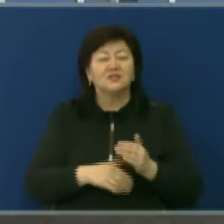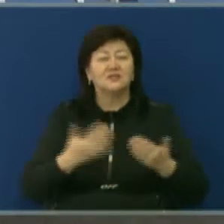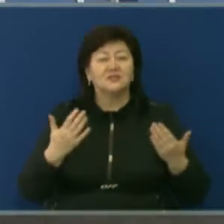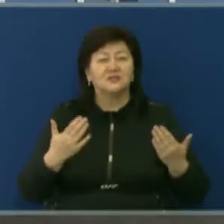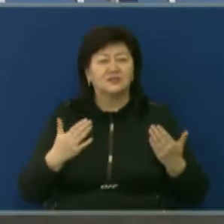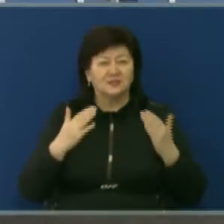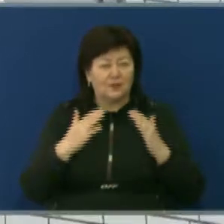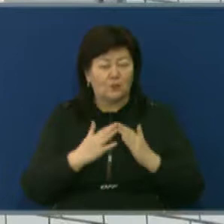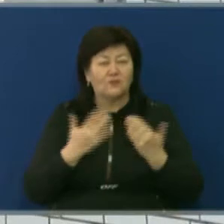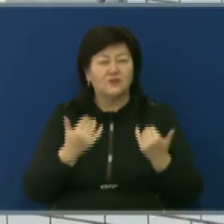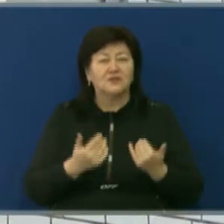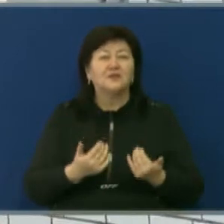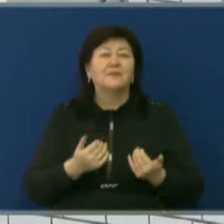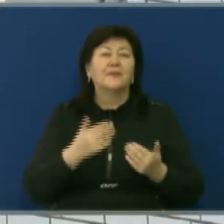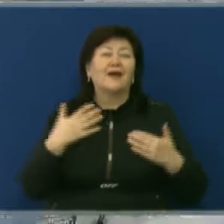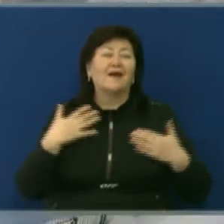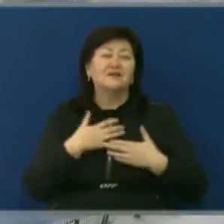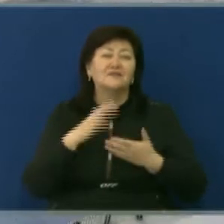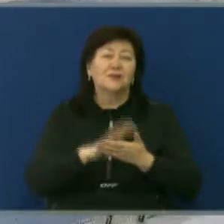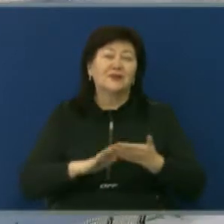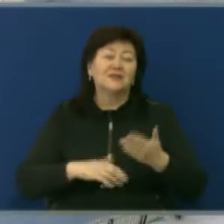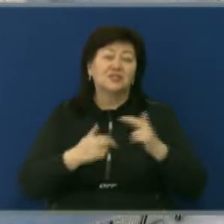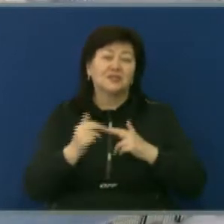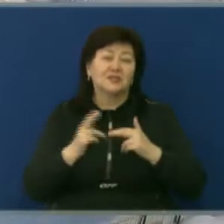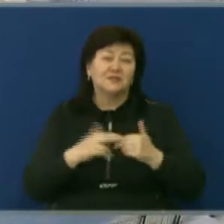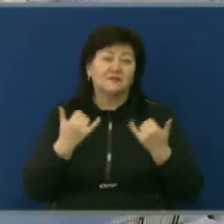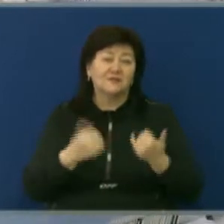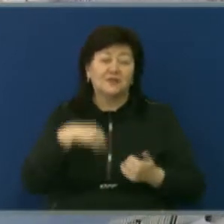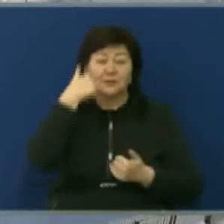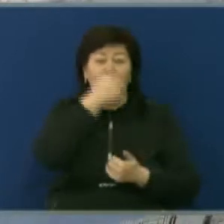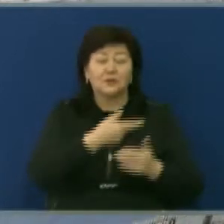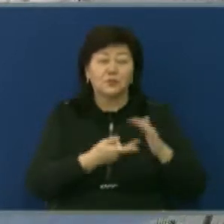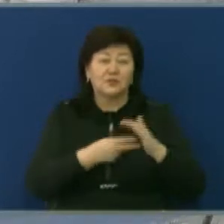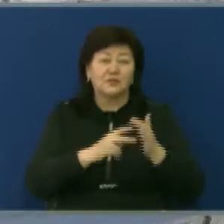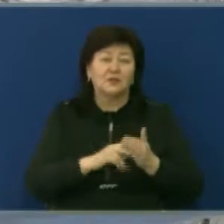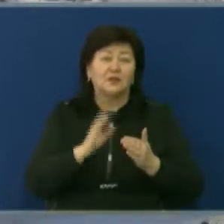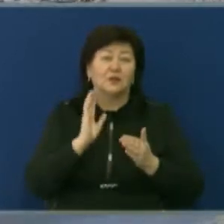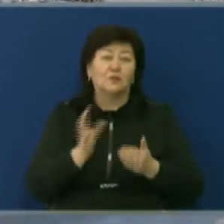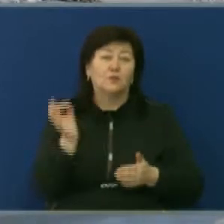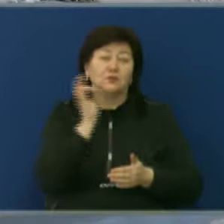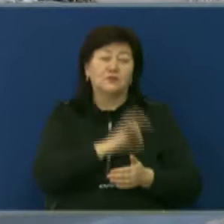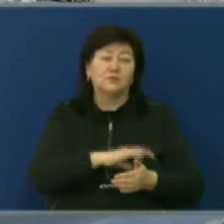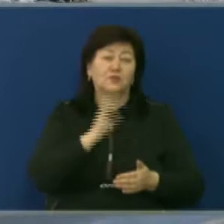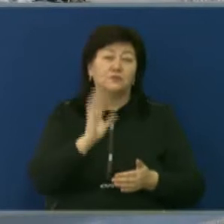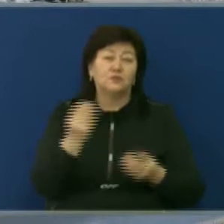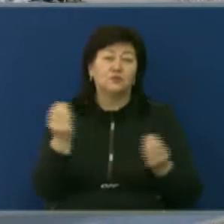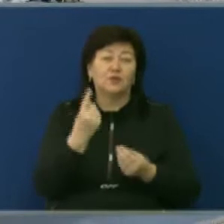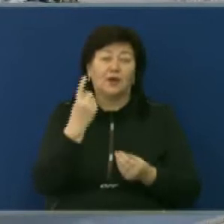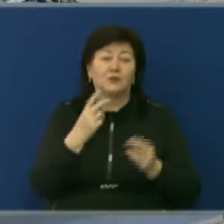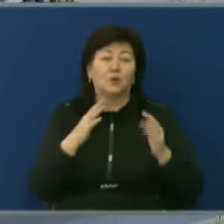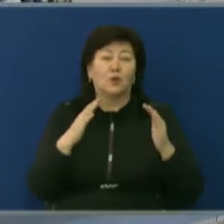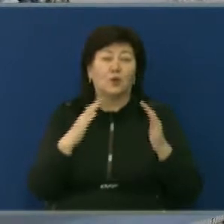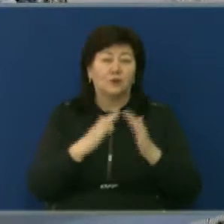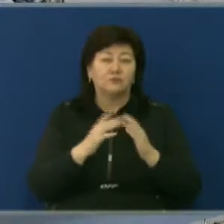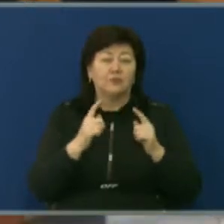2000 квартир. Продолжается активное строительство жилья. Планируется, что в этом году в эксплуатацию будут сданы еще одно арендное и